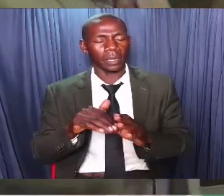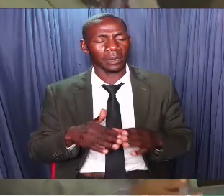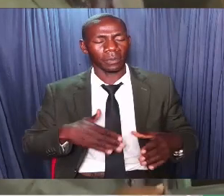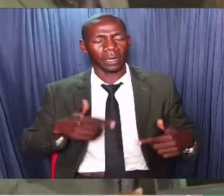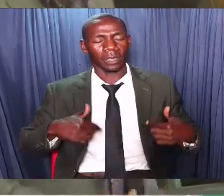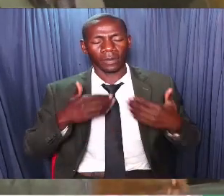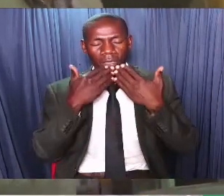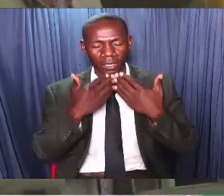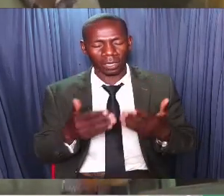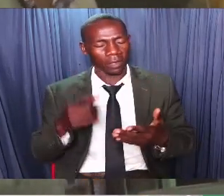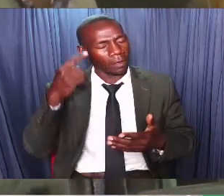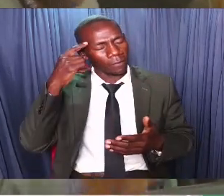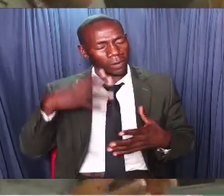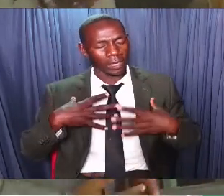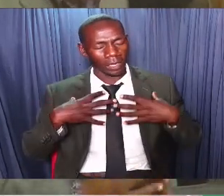Falme wa mbingu na nchi.